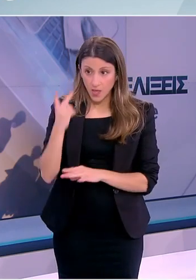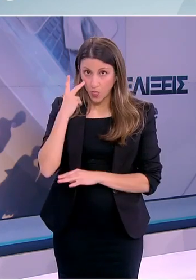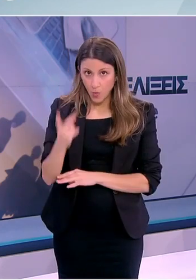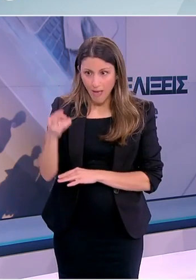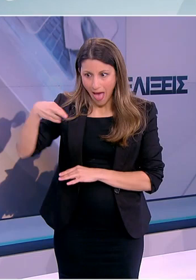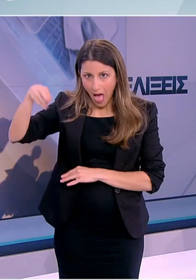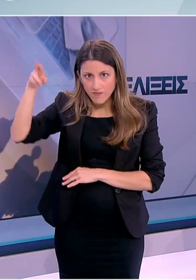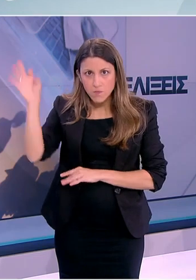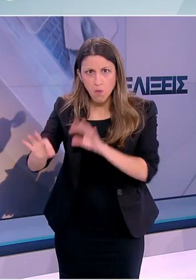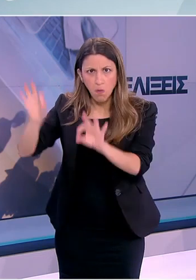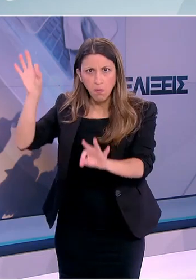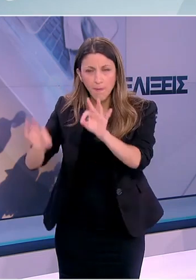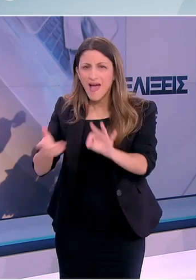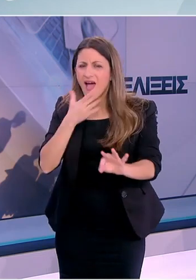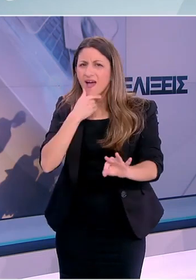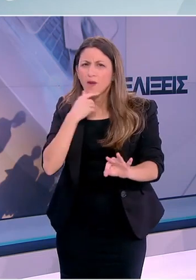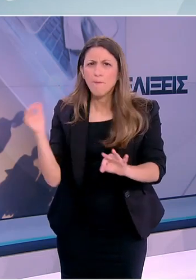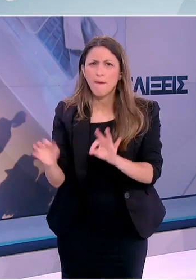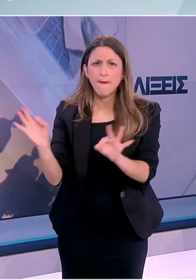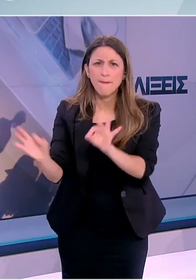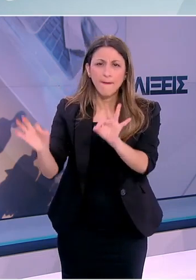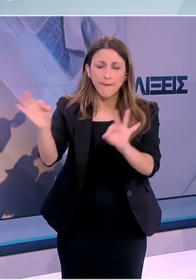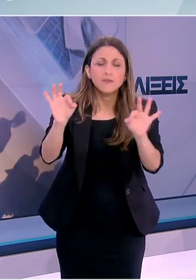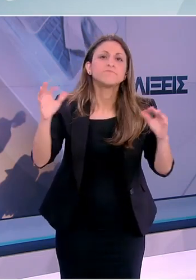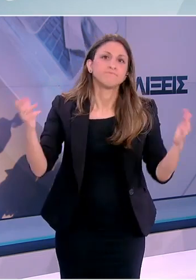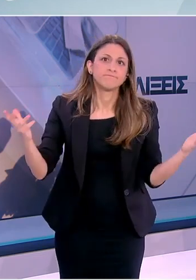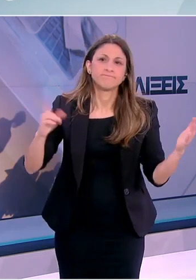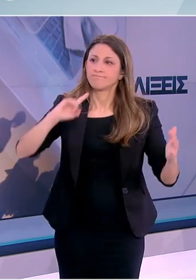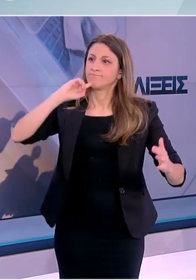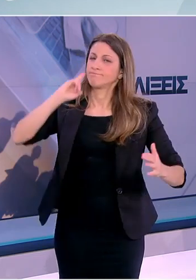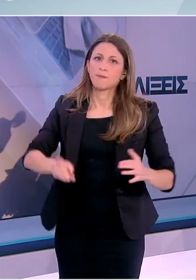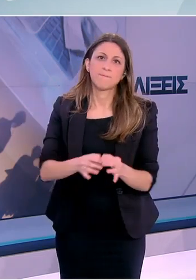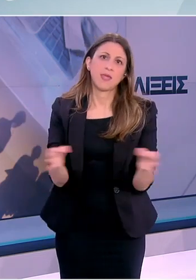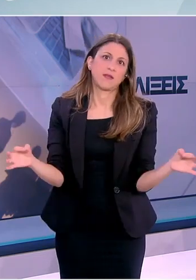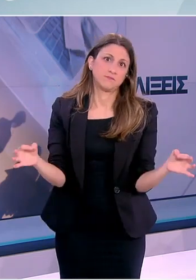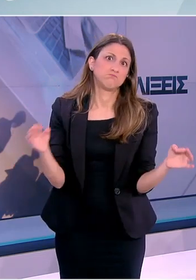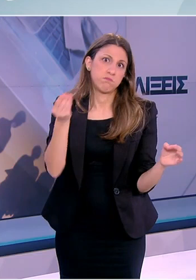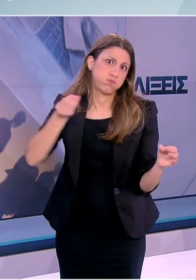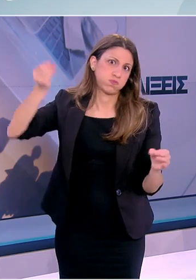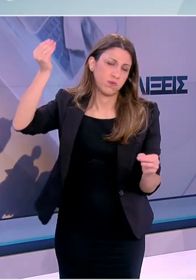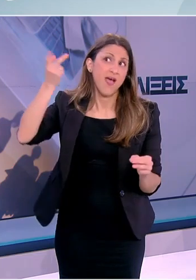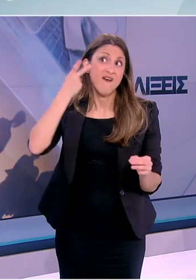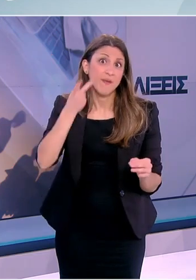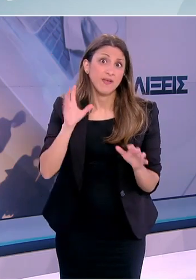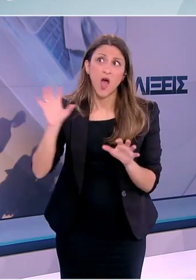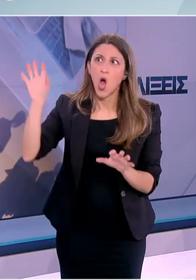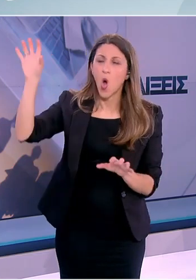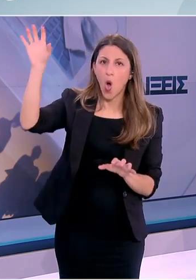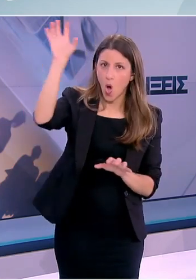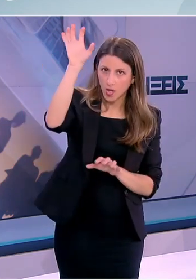κατάσταση ραγδαίας εκθετικής δραστηριότητας του ιού, αναγκάζει να τηρήσει περισσότερα μέτρα. Και βλέπετε χώρες οι